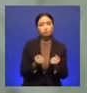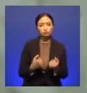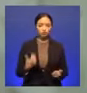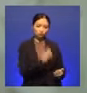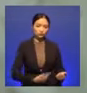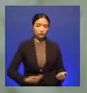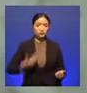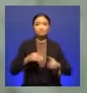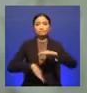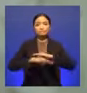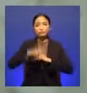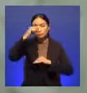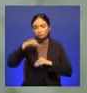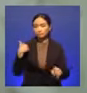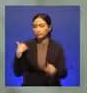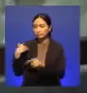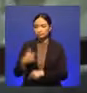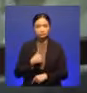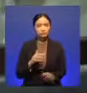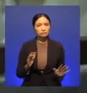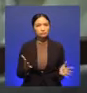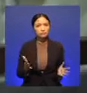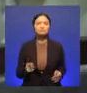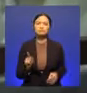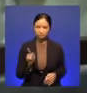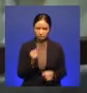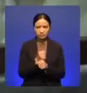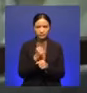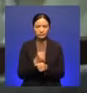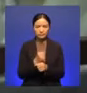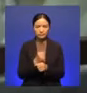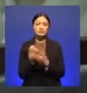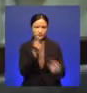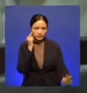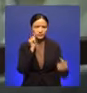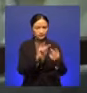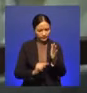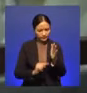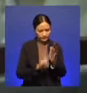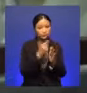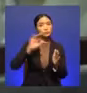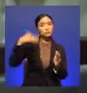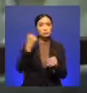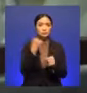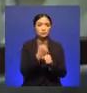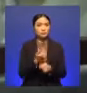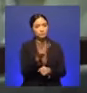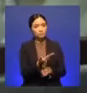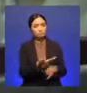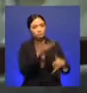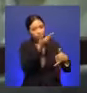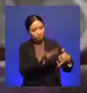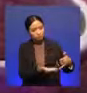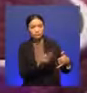พโดยพื้นฐานที่คนไทยเฉลี่ยโดยได้นะครับฉะนั้นงานเหล่านี้บางทีต้องมีการทำเริ่มต้นก่อนในการทำให้เขามีตัวตนนะ